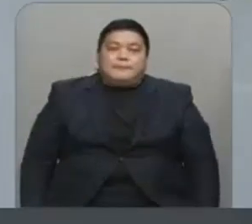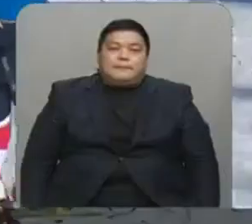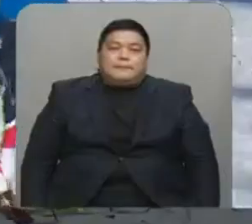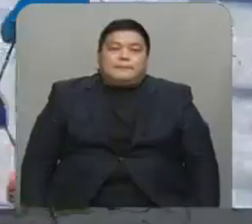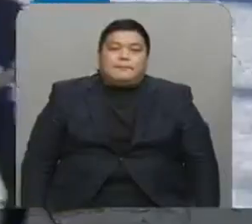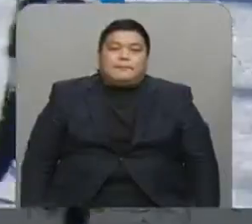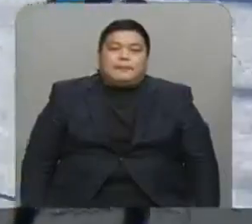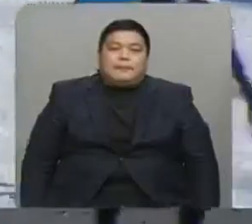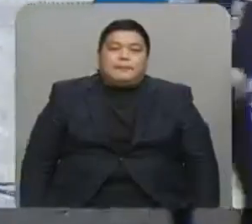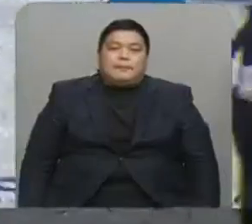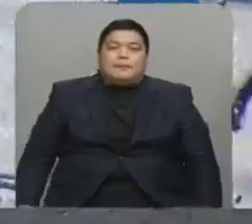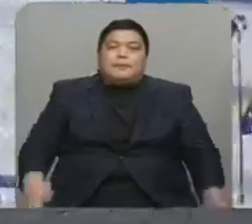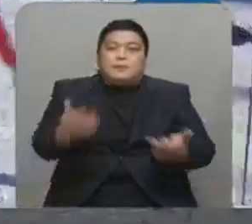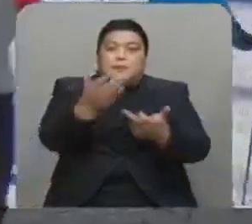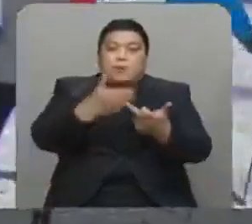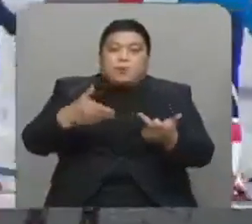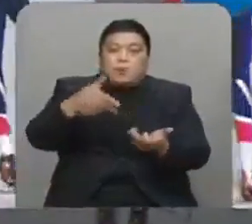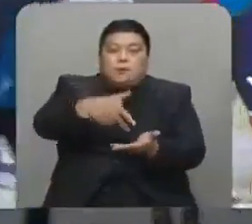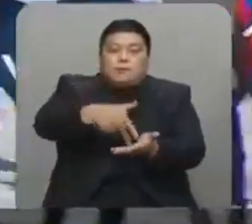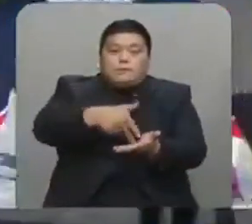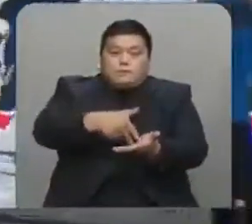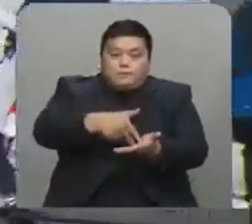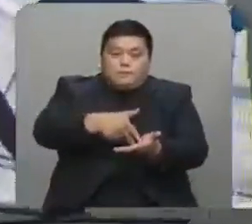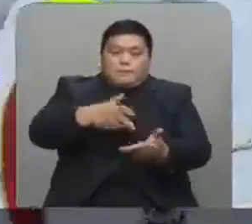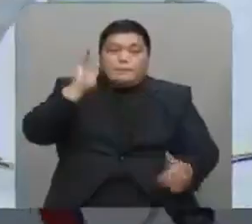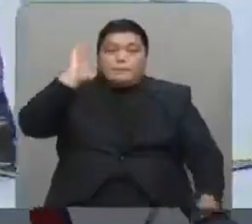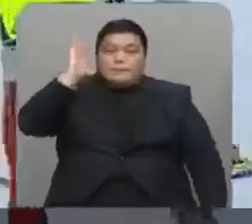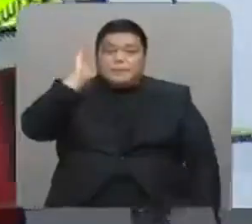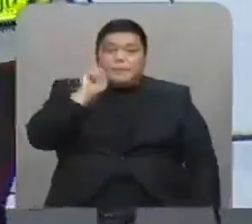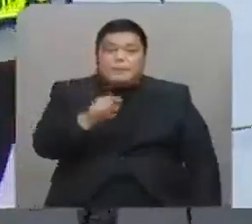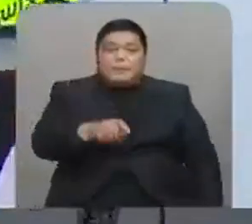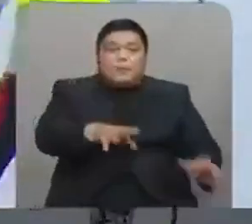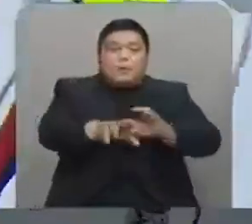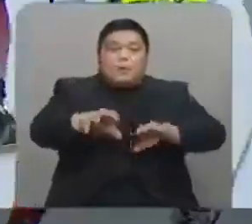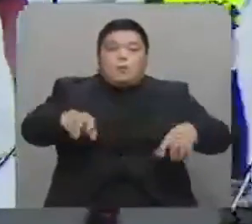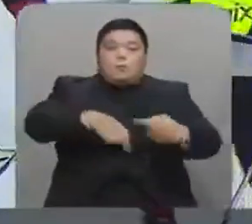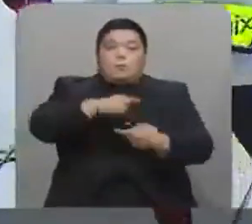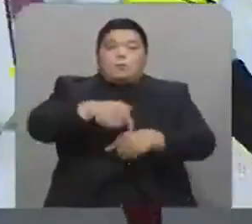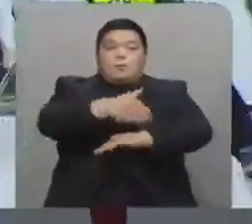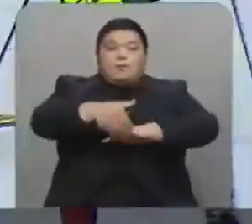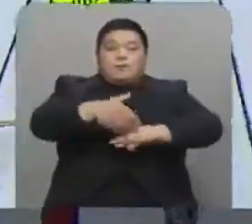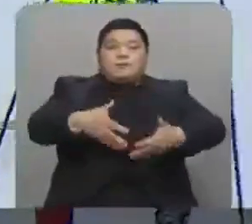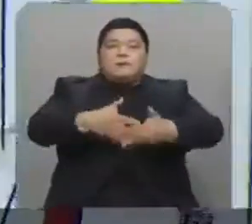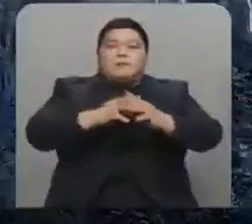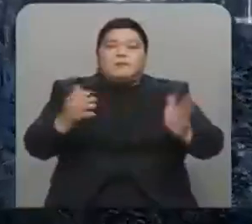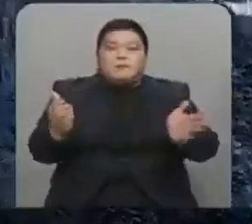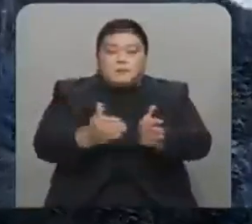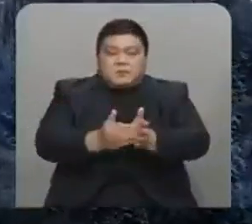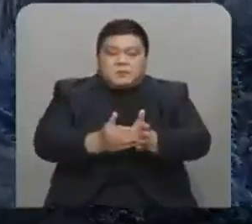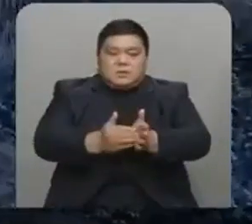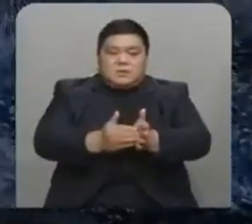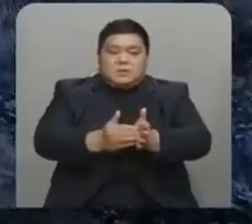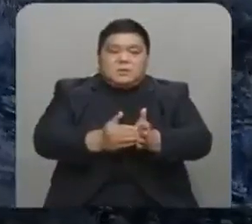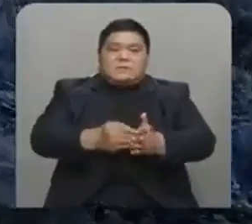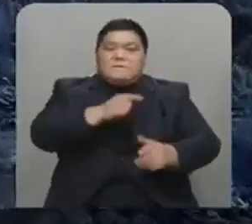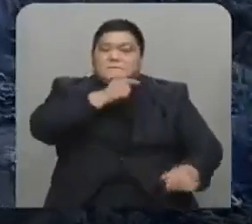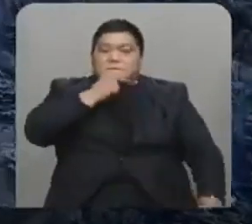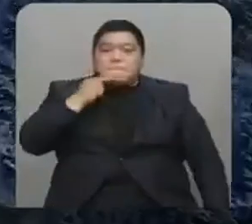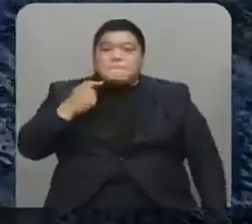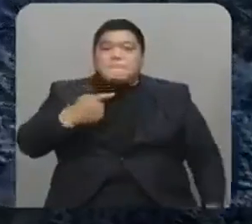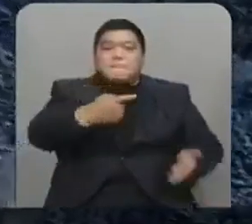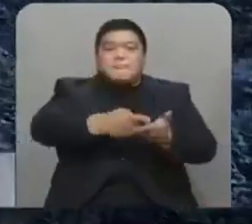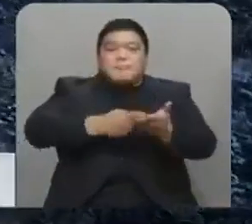경기장 마다 운영 계획을 수립했다 며 앞으로 수익사업을 통해 적자를 메꾸기 겠다고 밝혔습니다 하지만